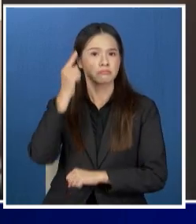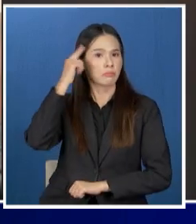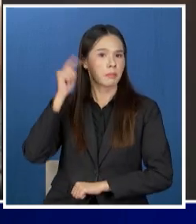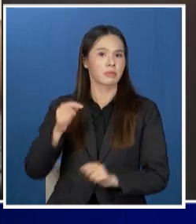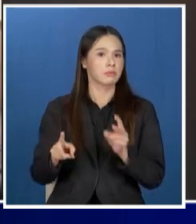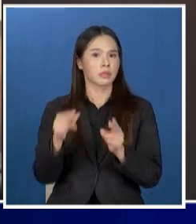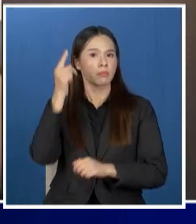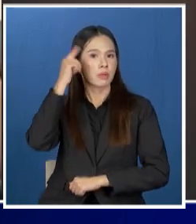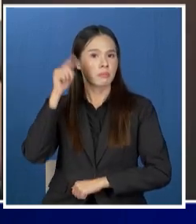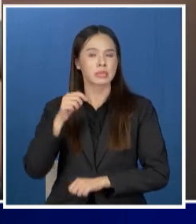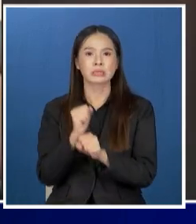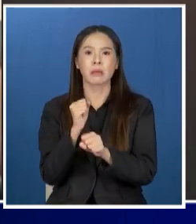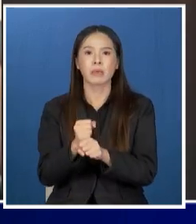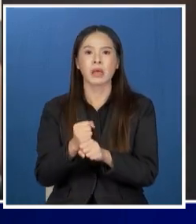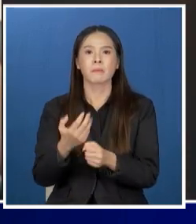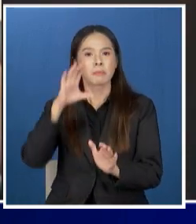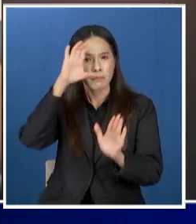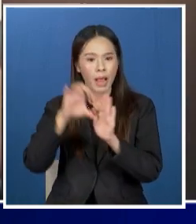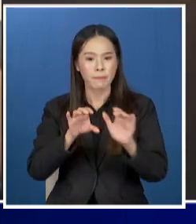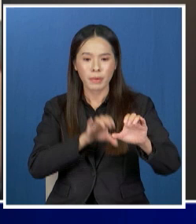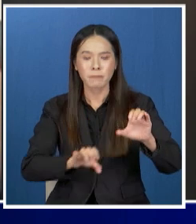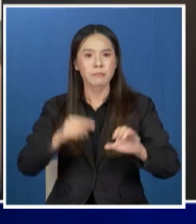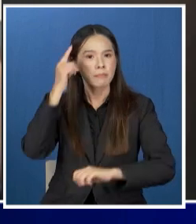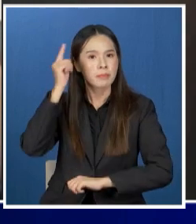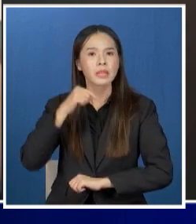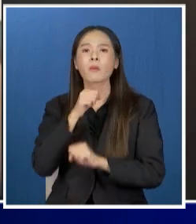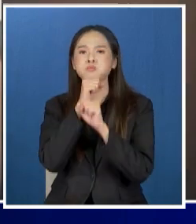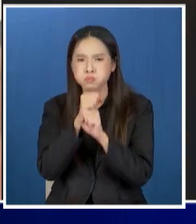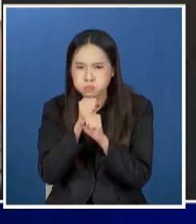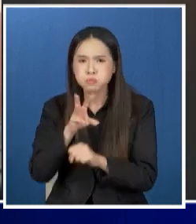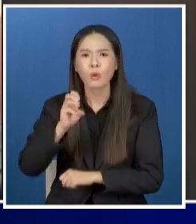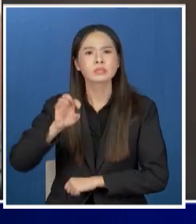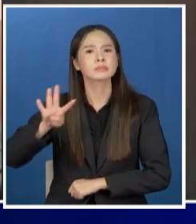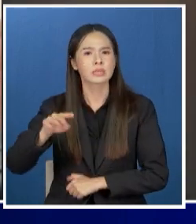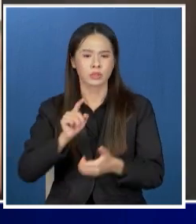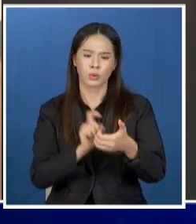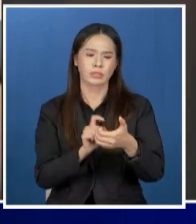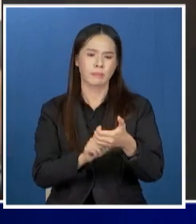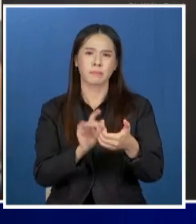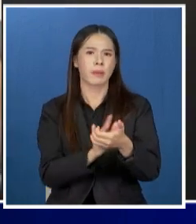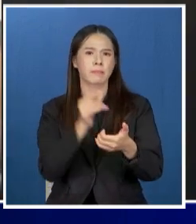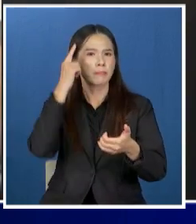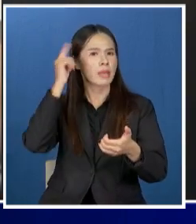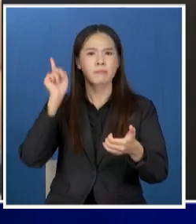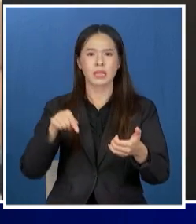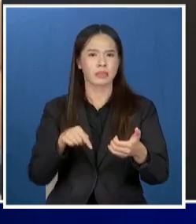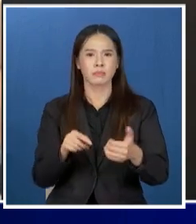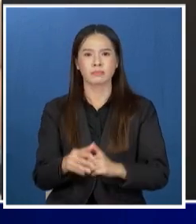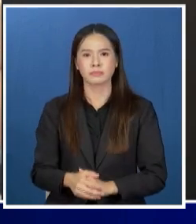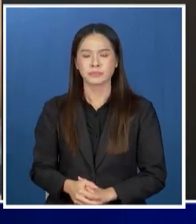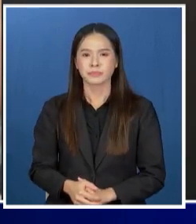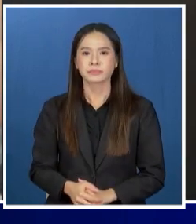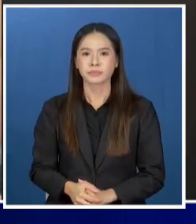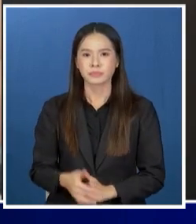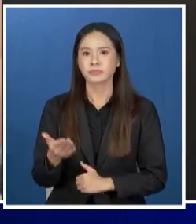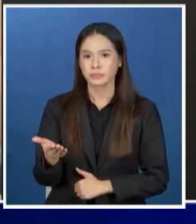ตัดต่อไม่เป็นทำแบนเนอร์ยังไม่เป็นเลยเป็นคนแก่64ใช้มือถือไม่เป็น สุ